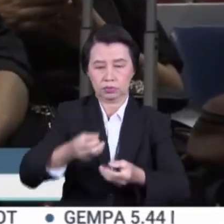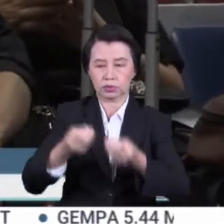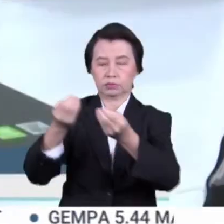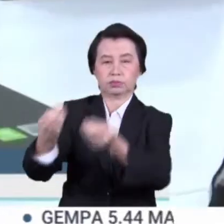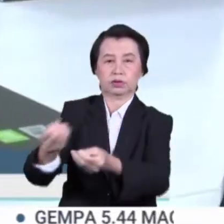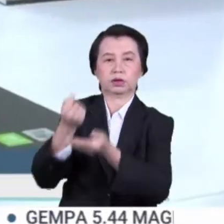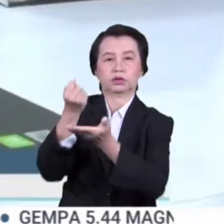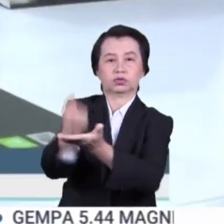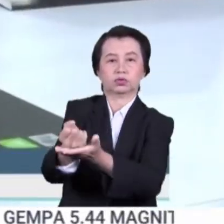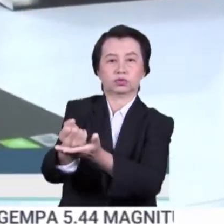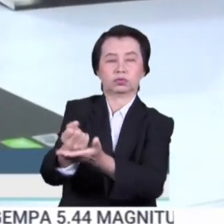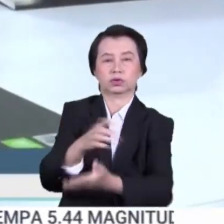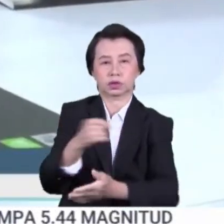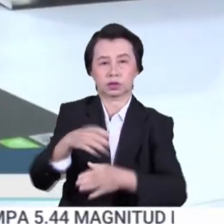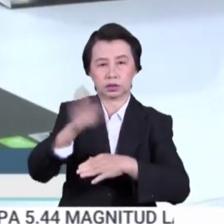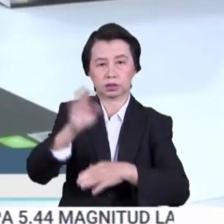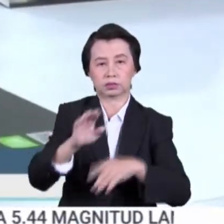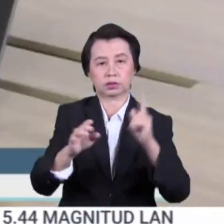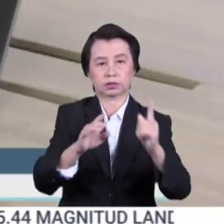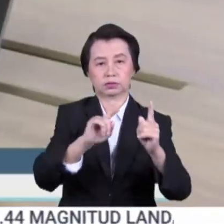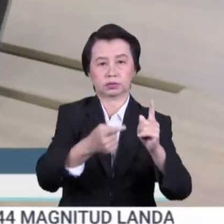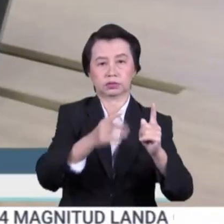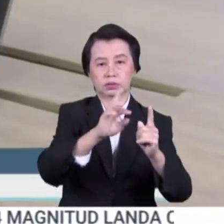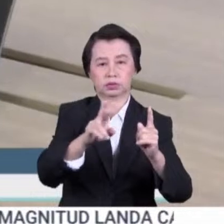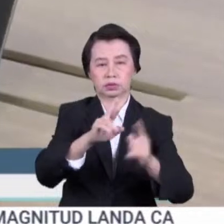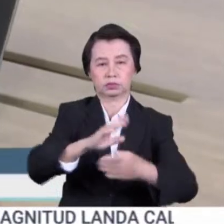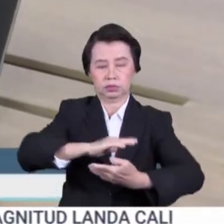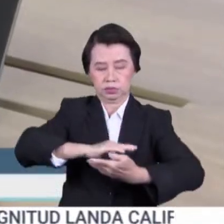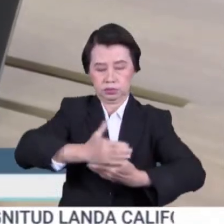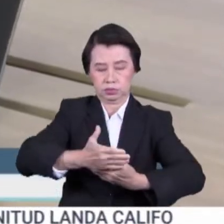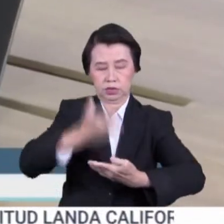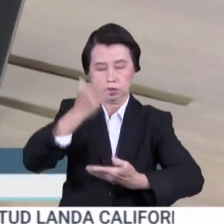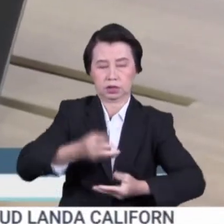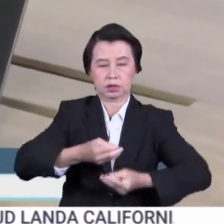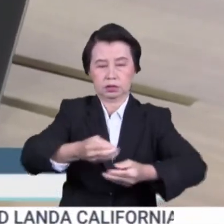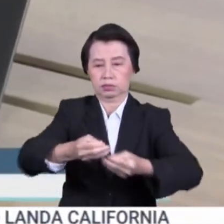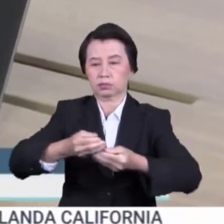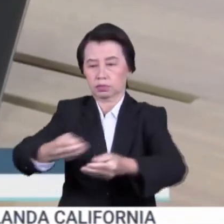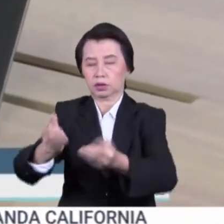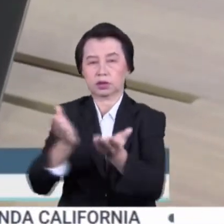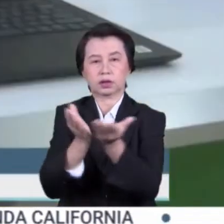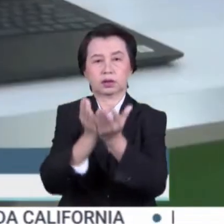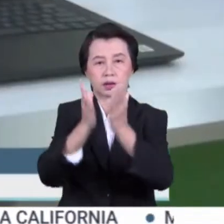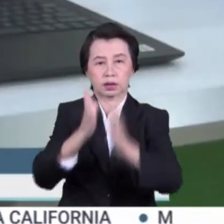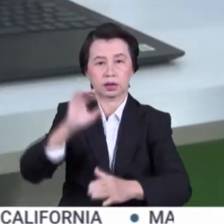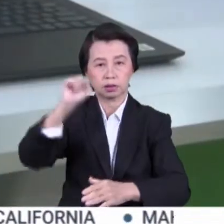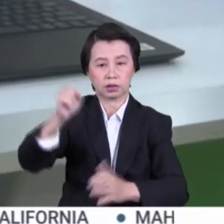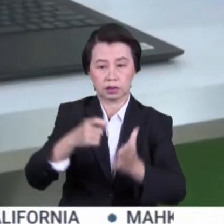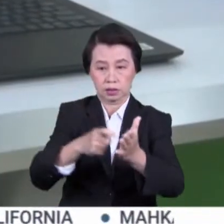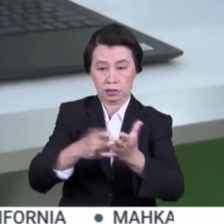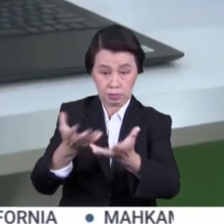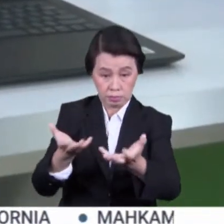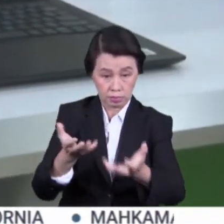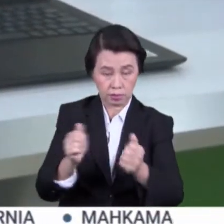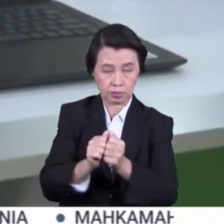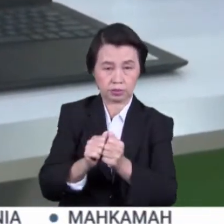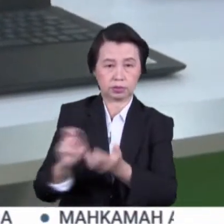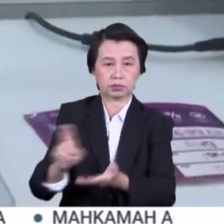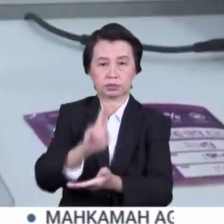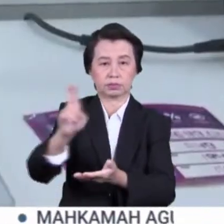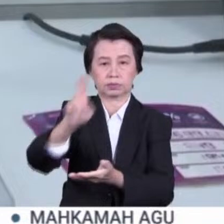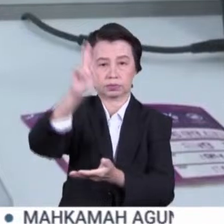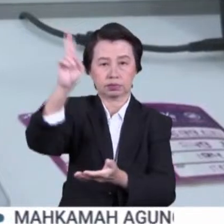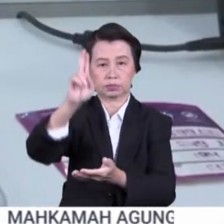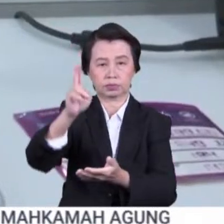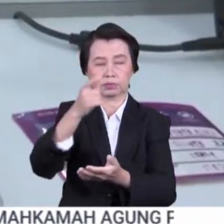disalurkan. Selain itu, lebih 1,000 unit komputer juga akan diagihkan kepada pelajar Sabah yang memerlukan di Institut Pengajian Tinggi